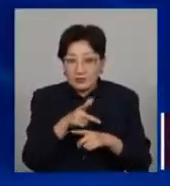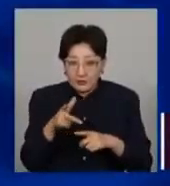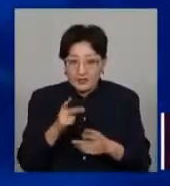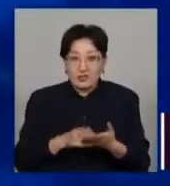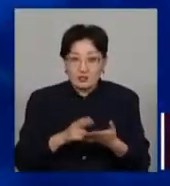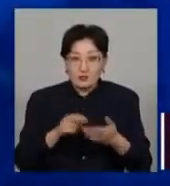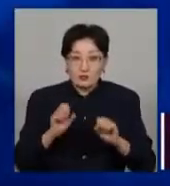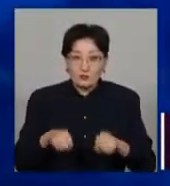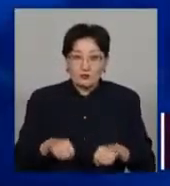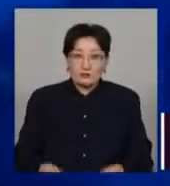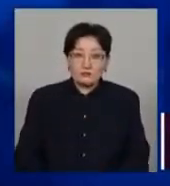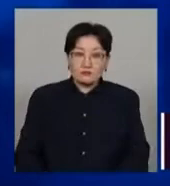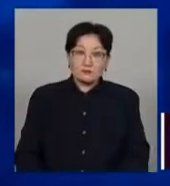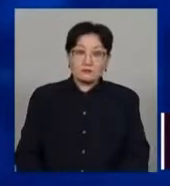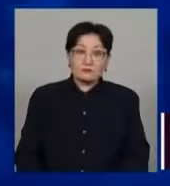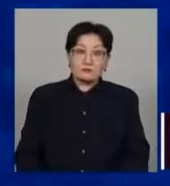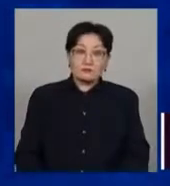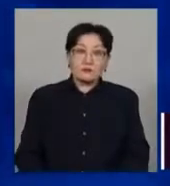бола алады.